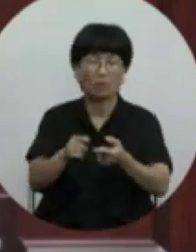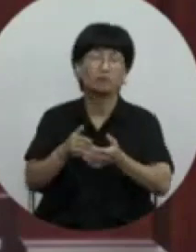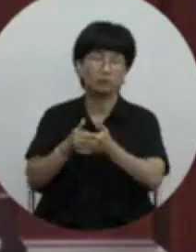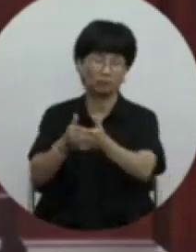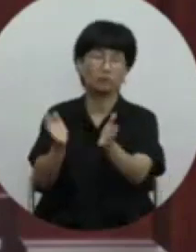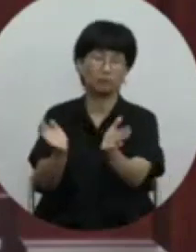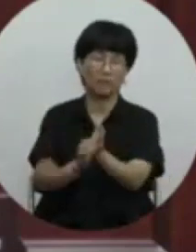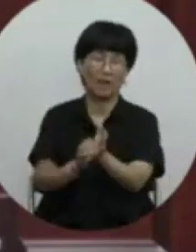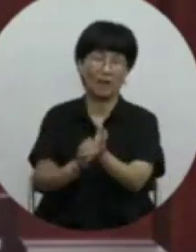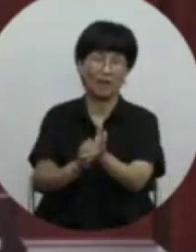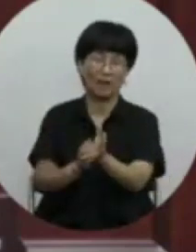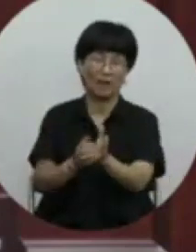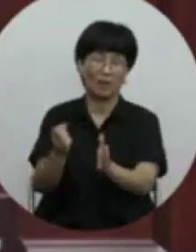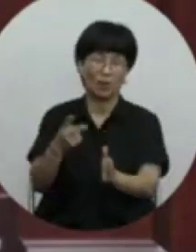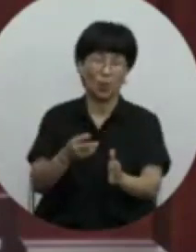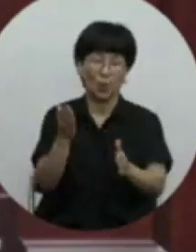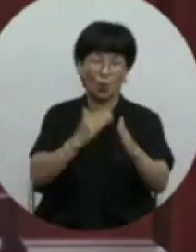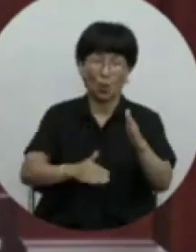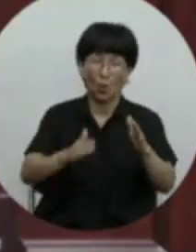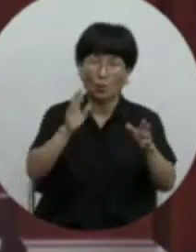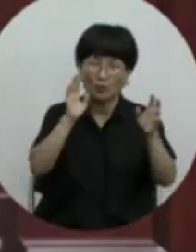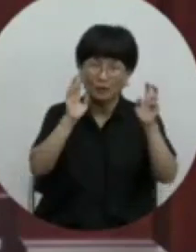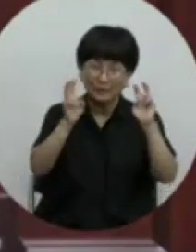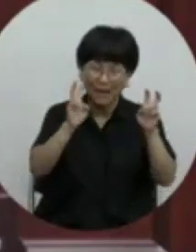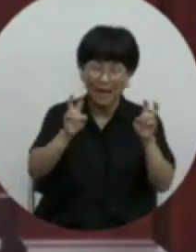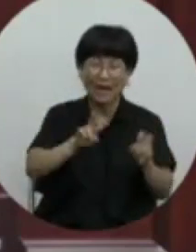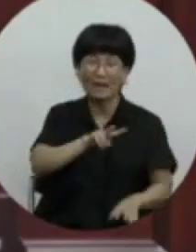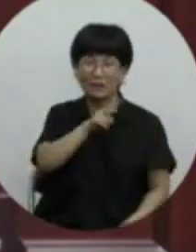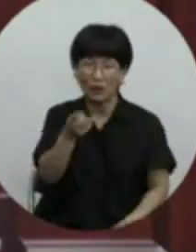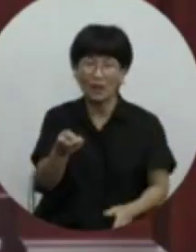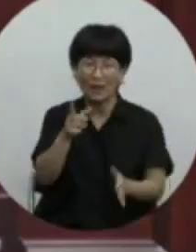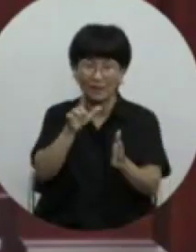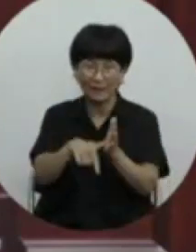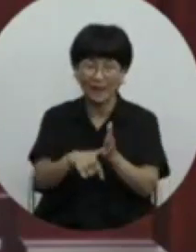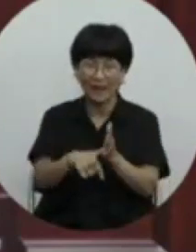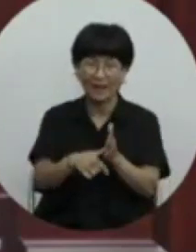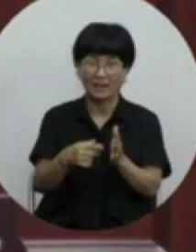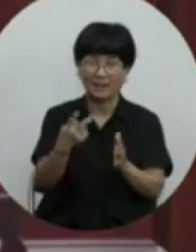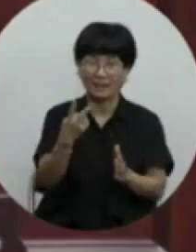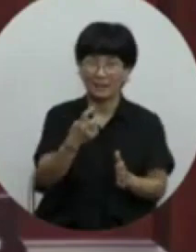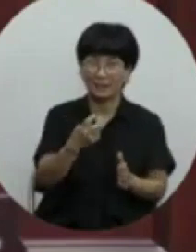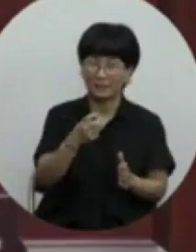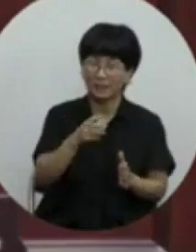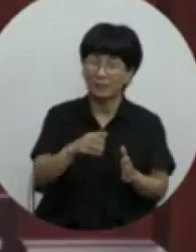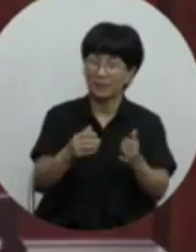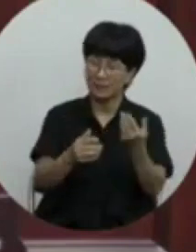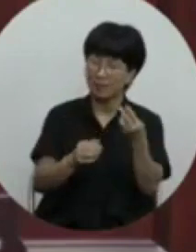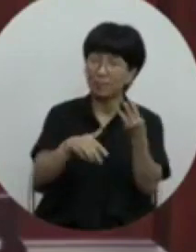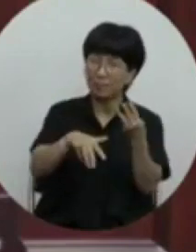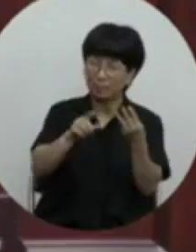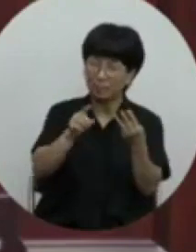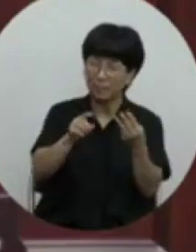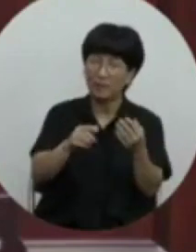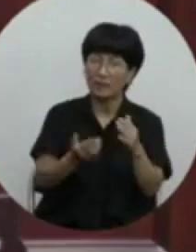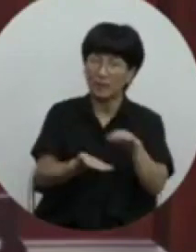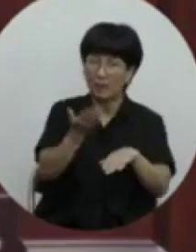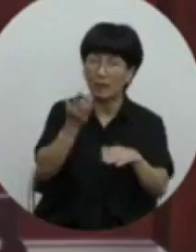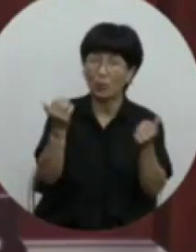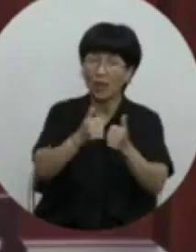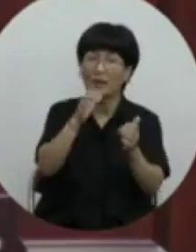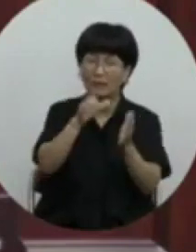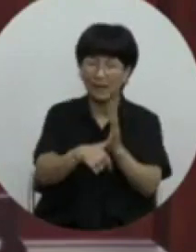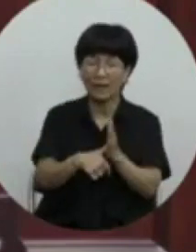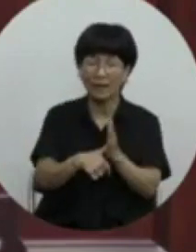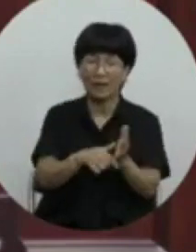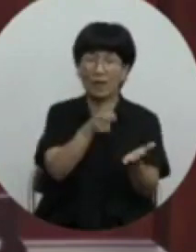제시하였습니다. 그리고 공사 전환 추진 계획에 따라 지난 2023년 상반기 정례회에 여주 도시공사 설립 및